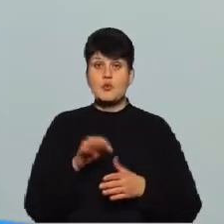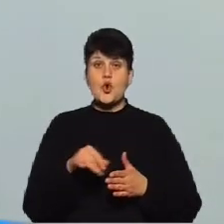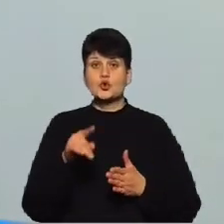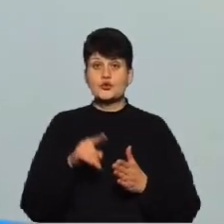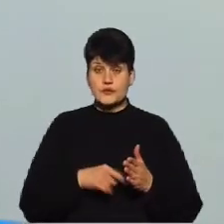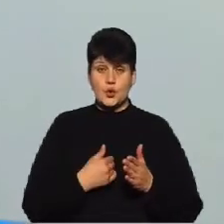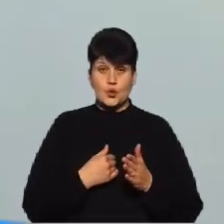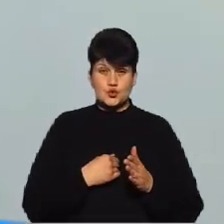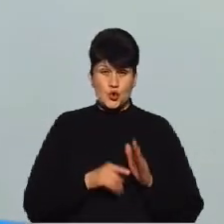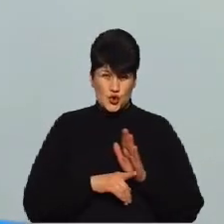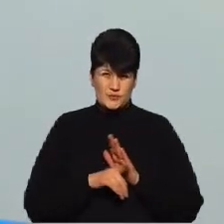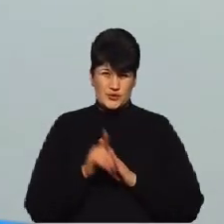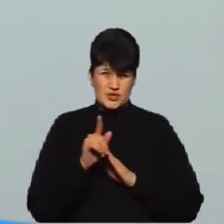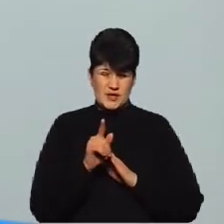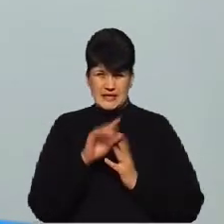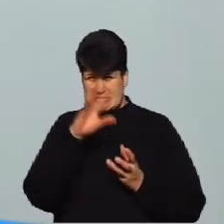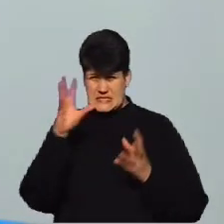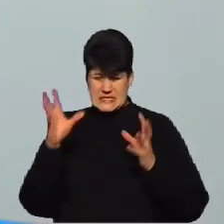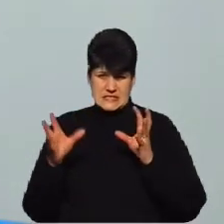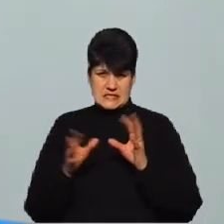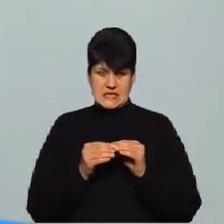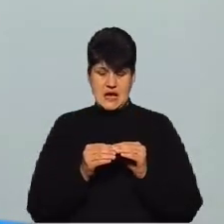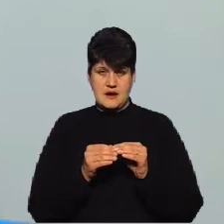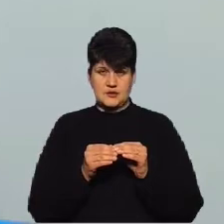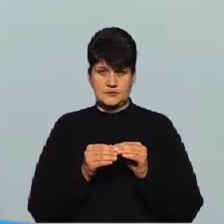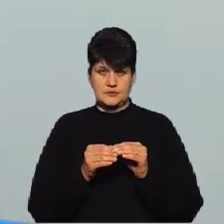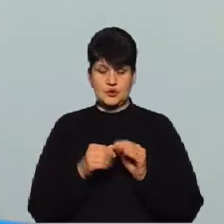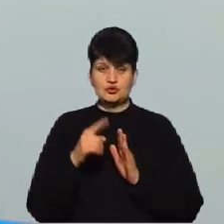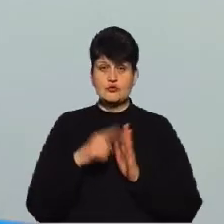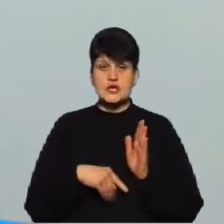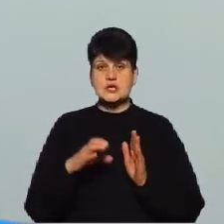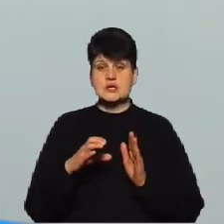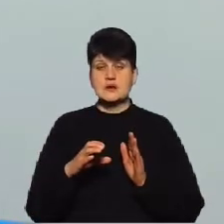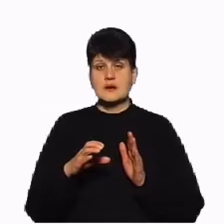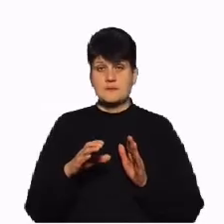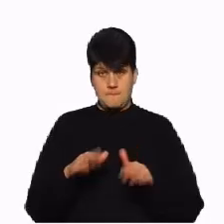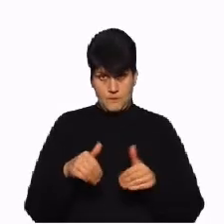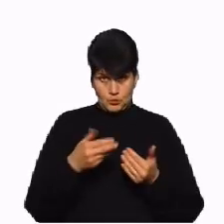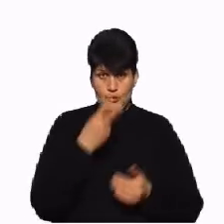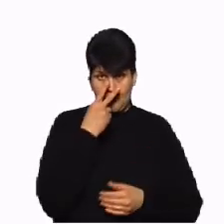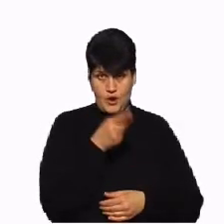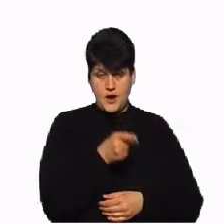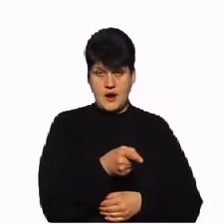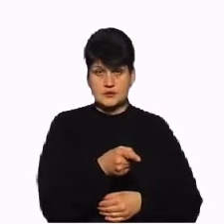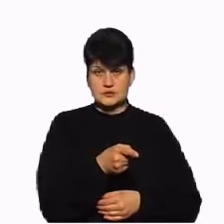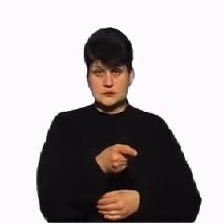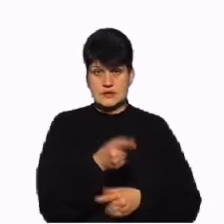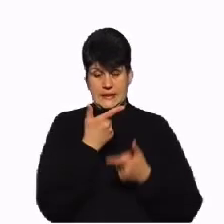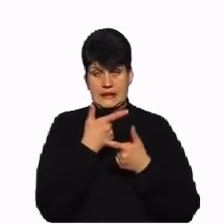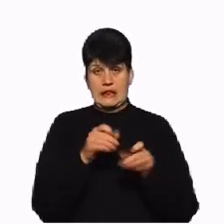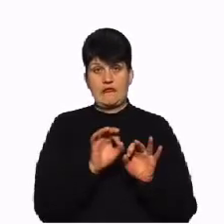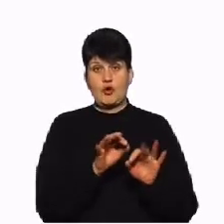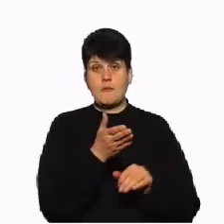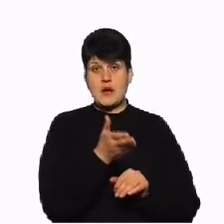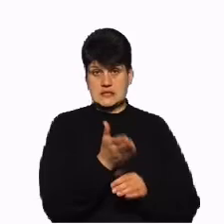з такого загальної динаміки, такої довіри соціальним інституціям. Я пропоную зараз глянути на інформацію, яка в нас є